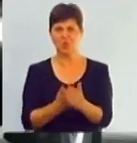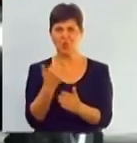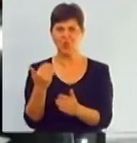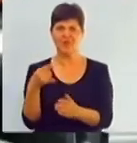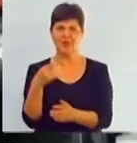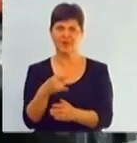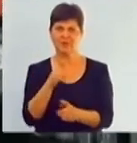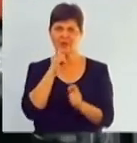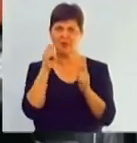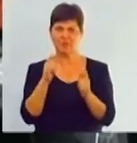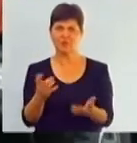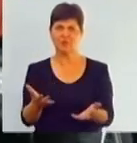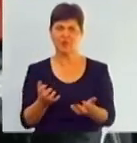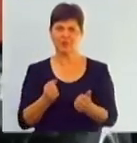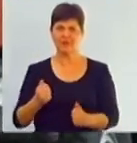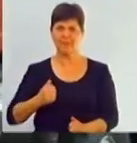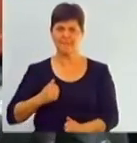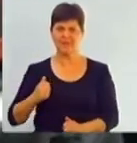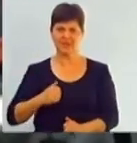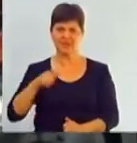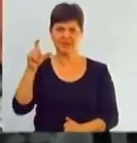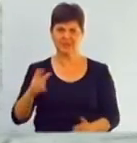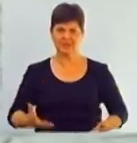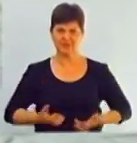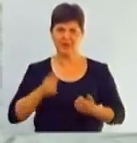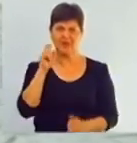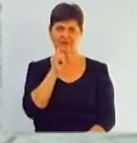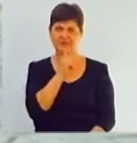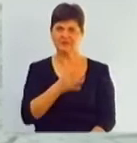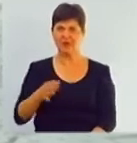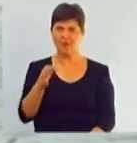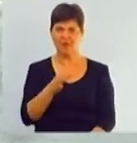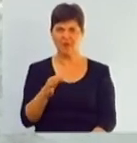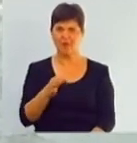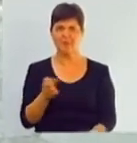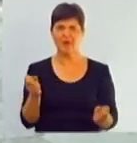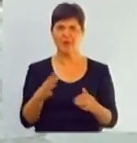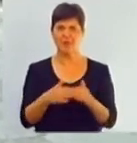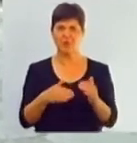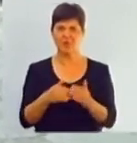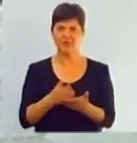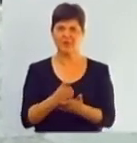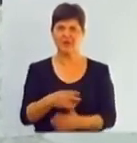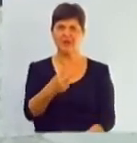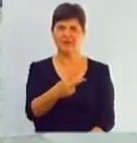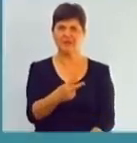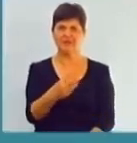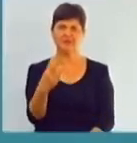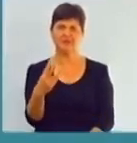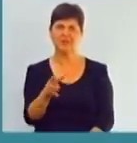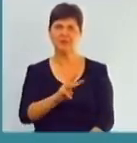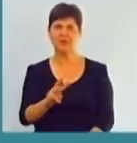отримали сьогодні бійці рятувально-пожежної служби Вінницької області, обійшлися профільному відомству у 23 мільйони